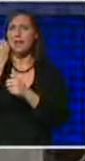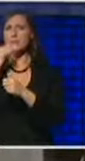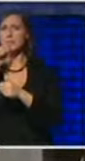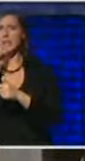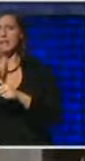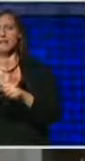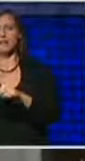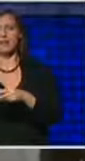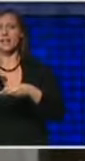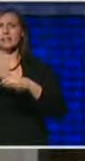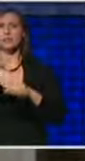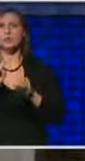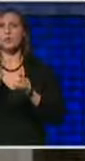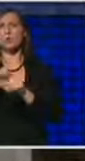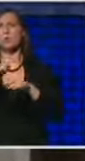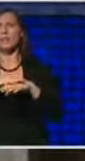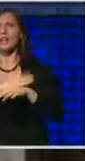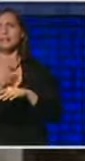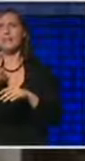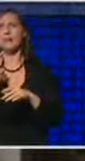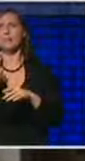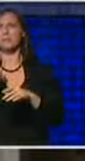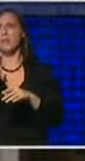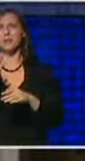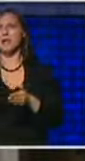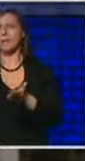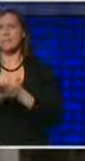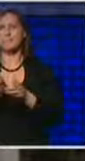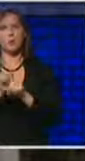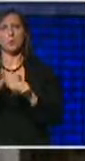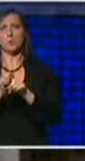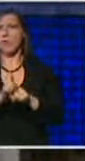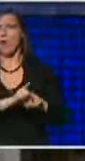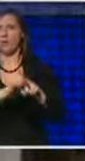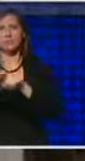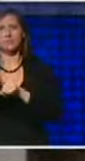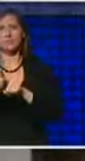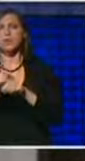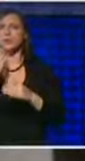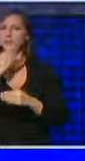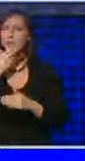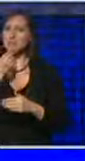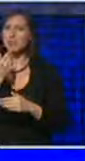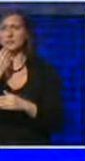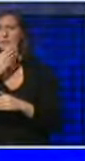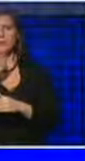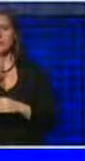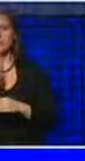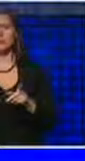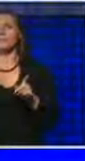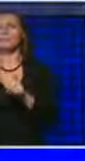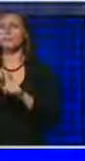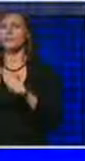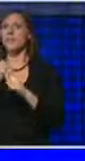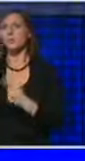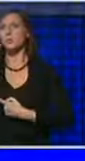részt kellett vennünk itt. Sokszor úgy éreztem, hogy a pálya az egyáltalán nem egyenletes. Nagyon szépen köszönöm. Köszönöm én is. Köszönöm szépen, elnök úr. Úgy dereng,